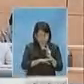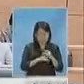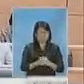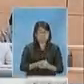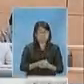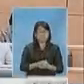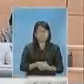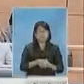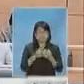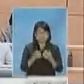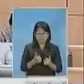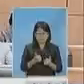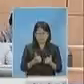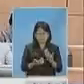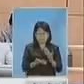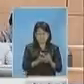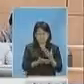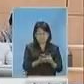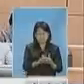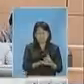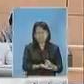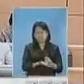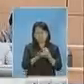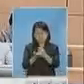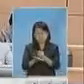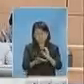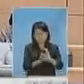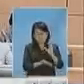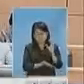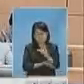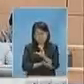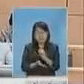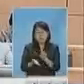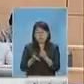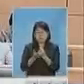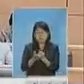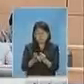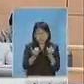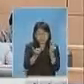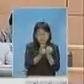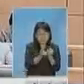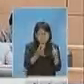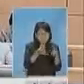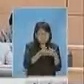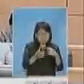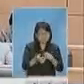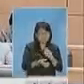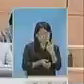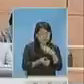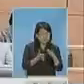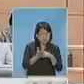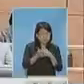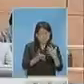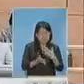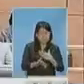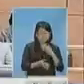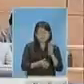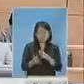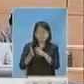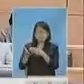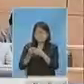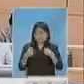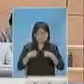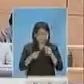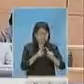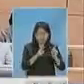เยียวยานี่มันไม่ได้หมายความเยียวยาฝ่ายใดฝ่ายหนึ่งทุกสีเสื้อทุกคนทุกพรรคทุกภาคส่วนที่เกิดความสูญเสียเกิดความเสีย